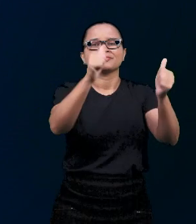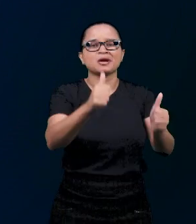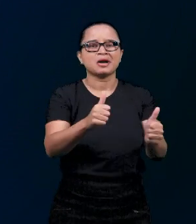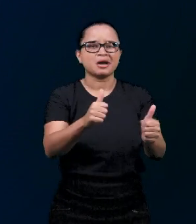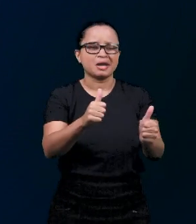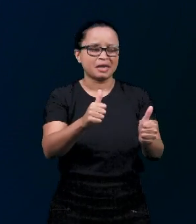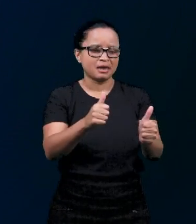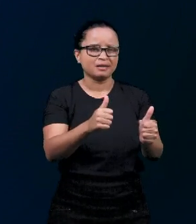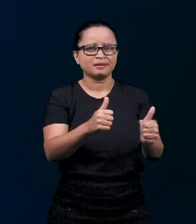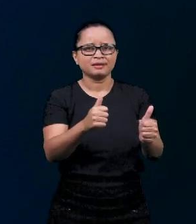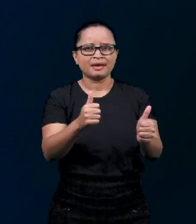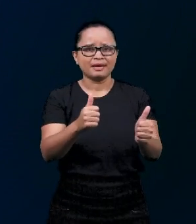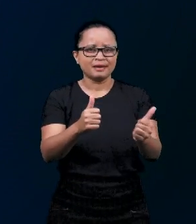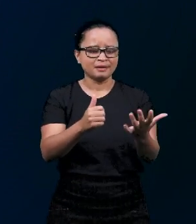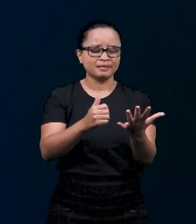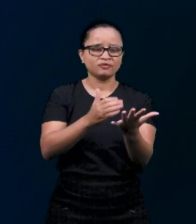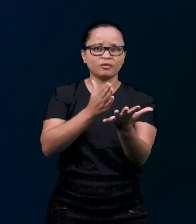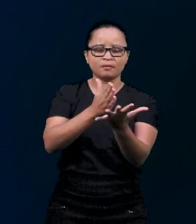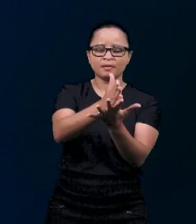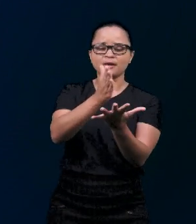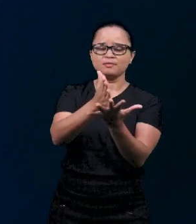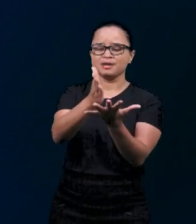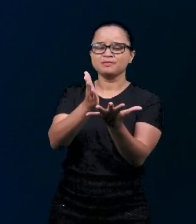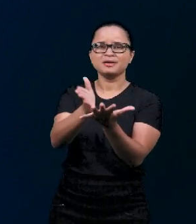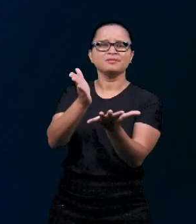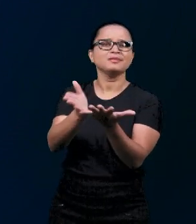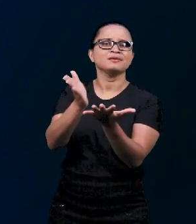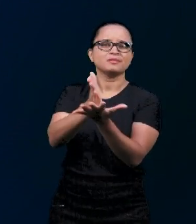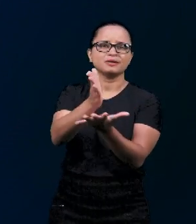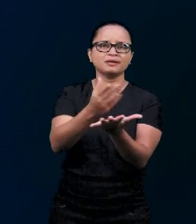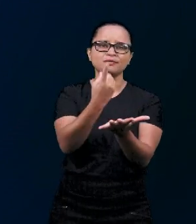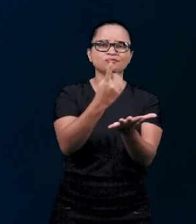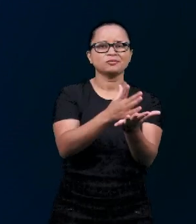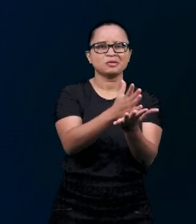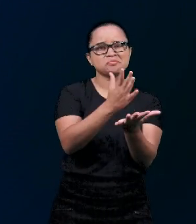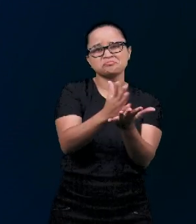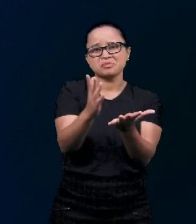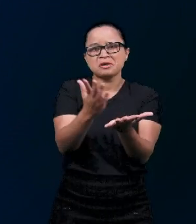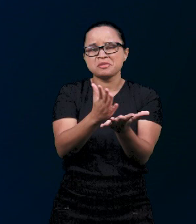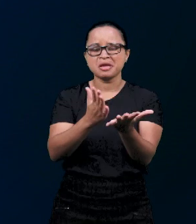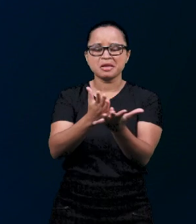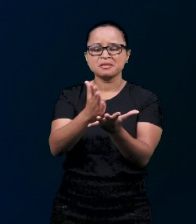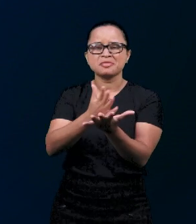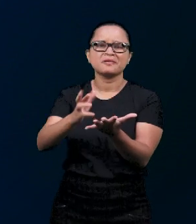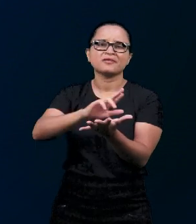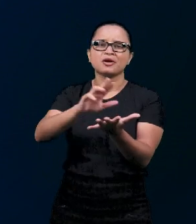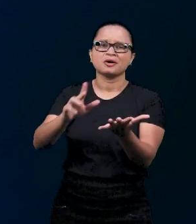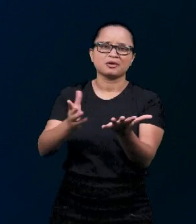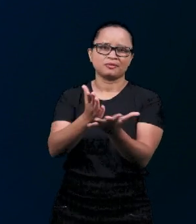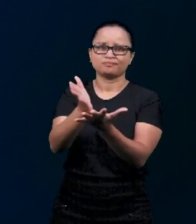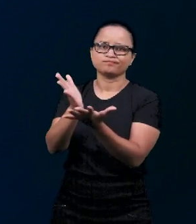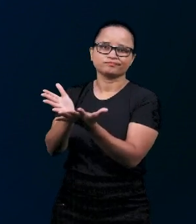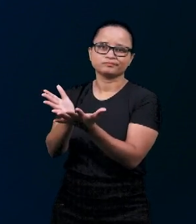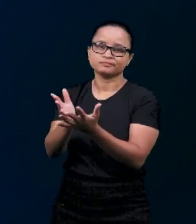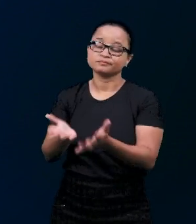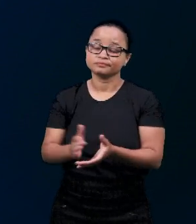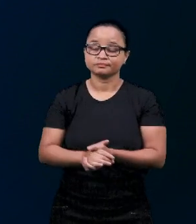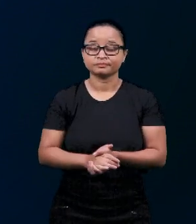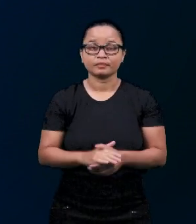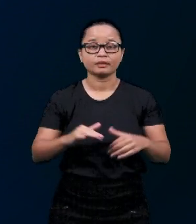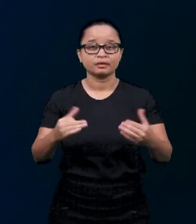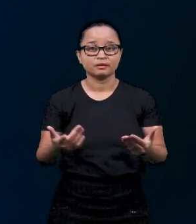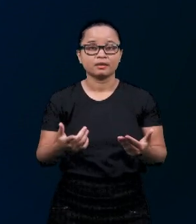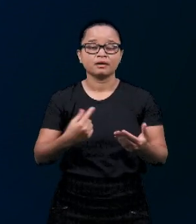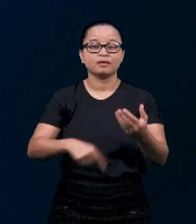un médiateur parmi beaucoup de médiateurs. La deuxième situation prophétique était décrite dans le verset 2 qui dit « Sois